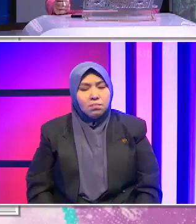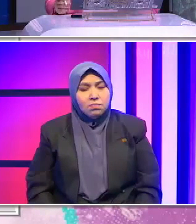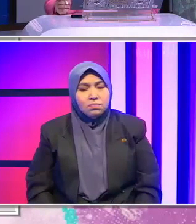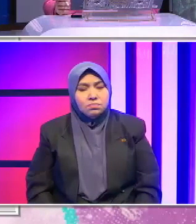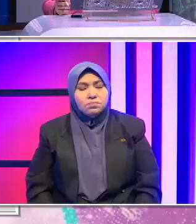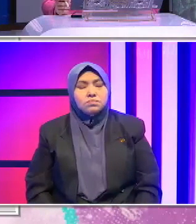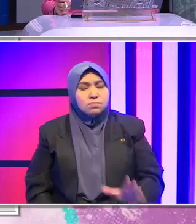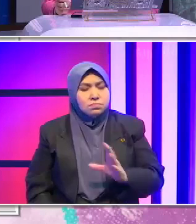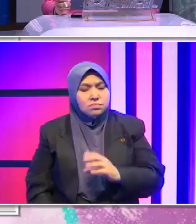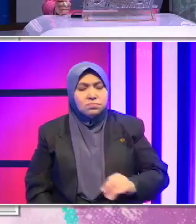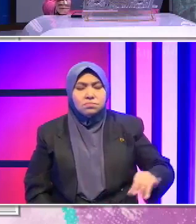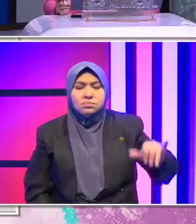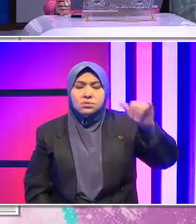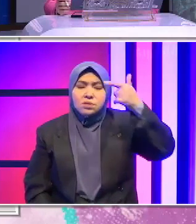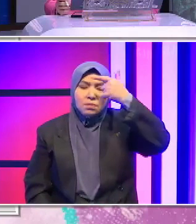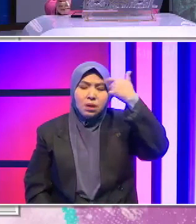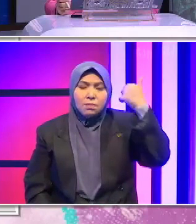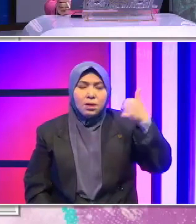عليه